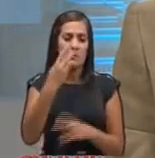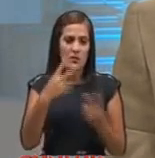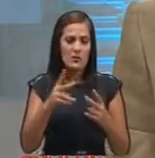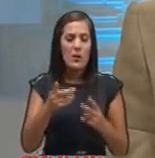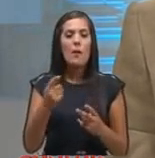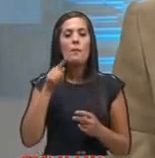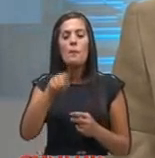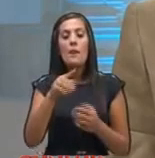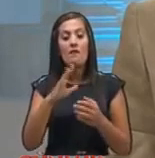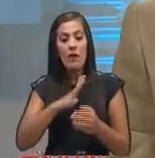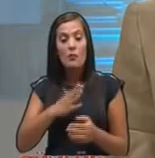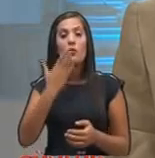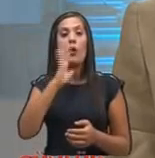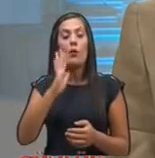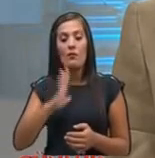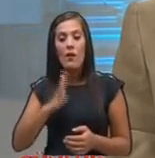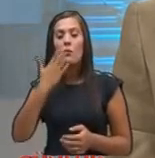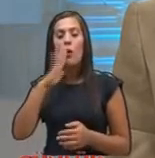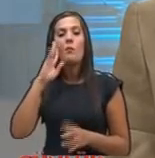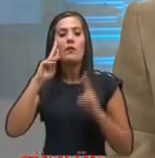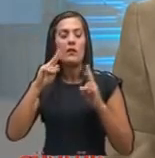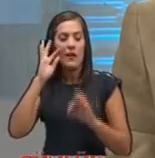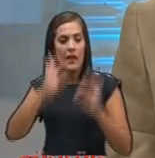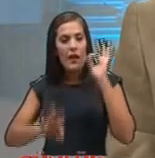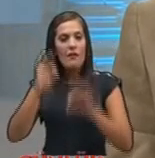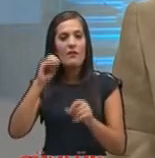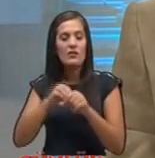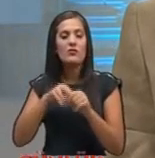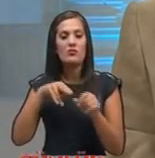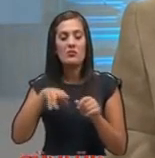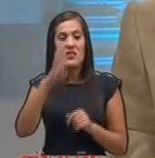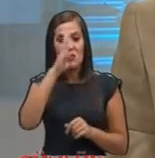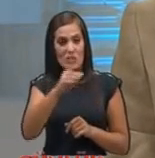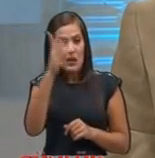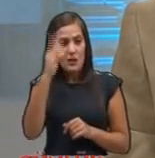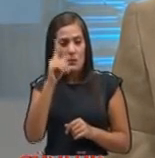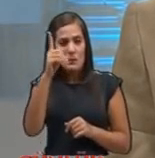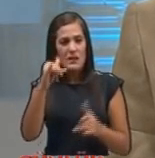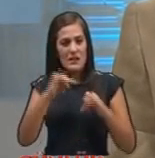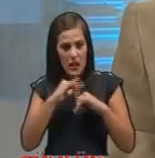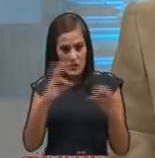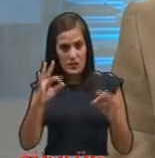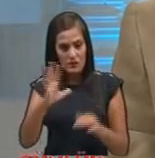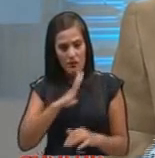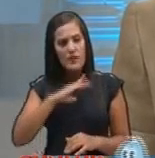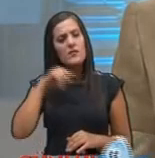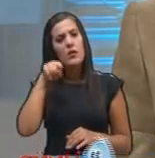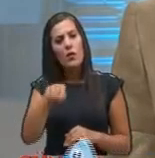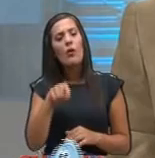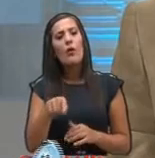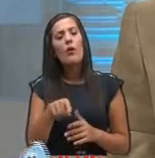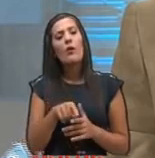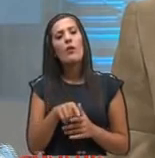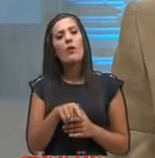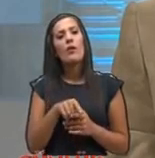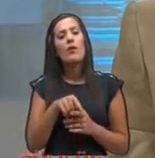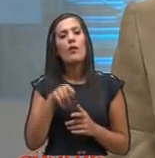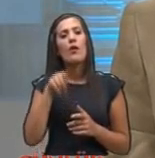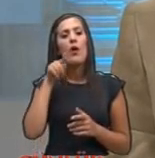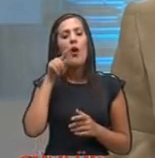ayırıcı tanıda, yani bel ağrısına yol açan bir ciddi anlamda bir rahatsızlık, patoloji varsa tabii